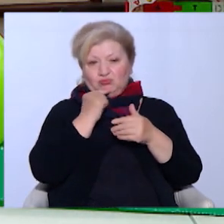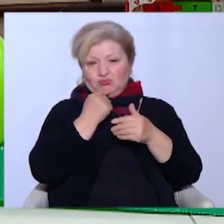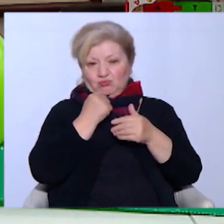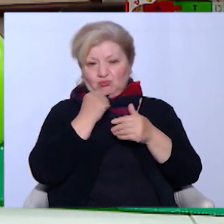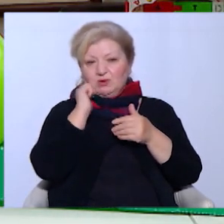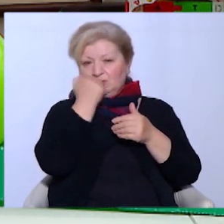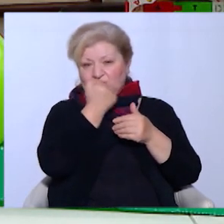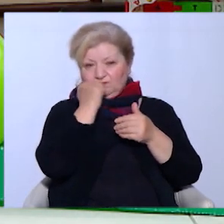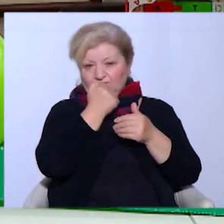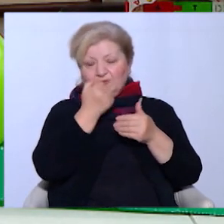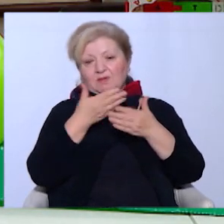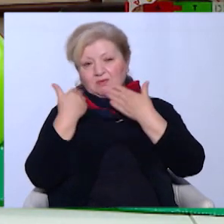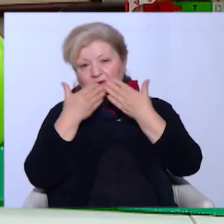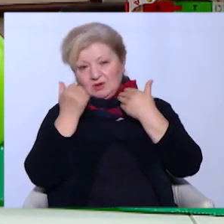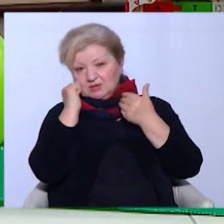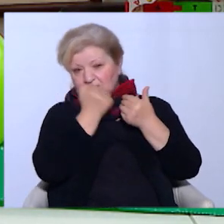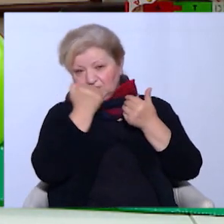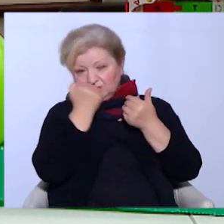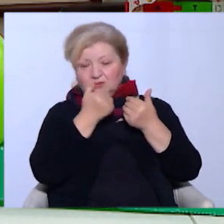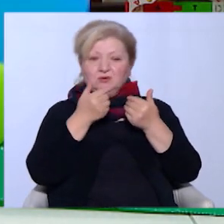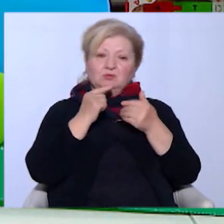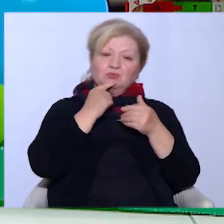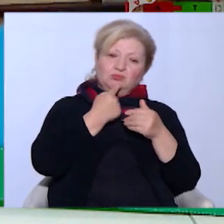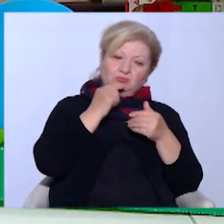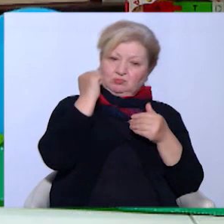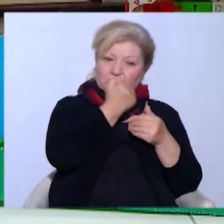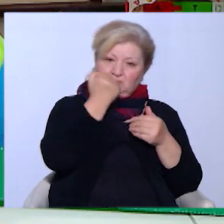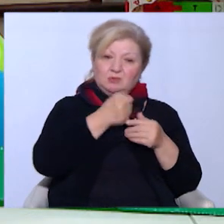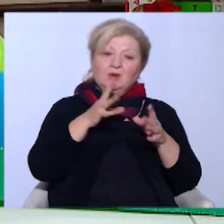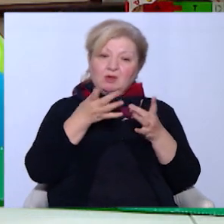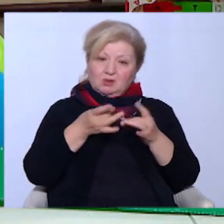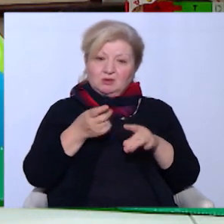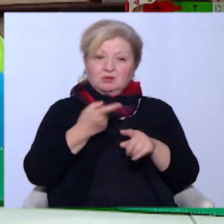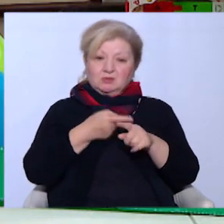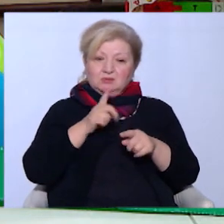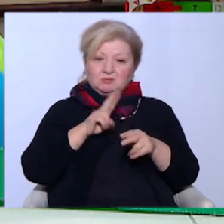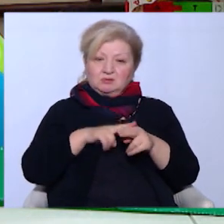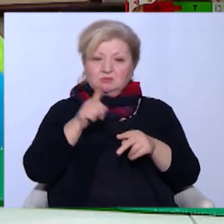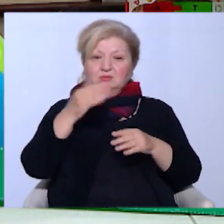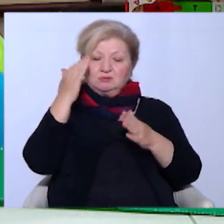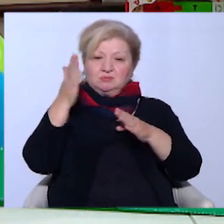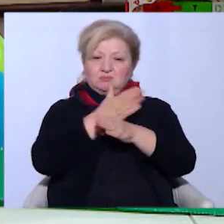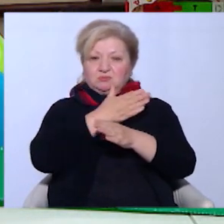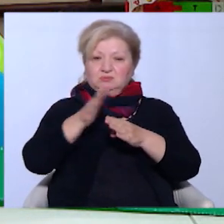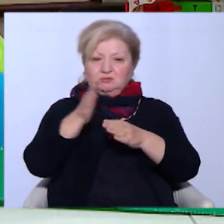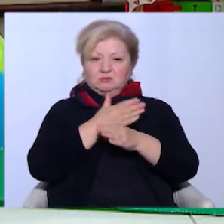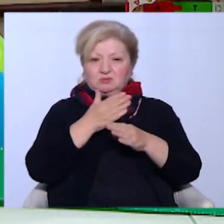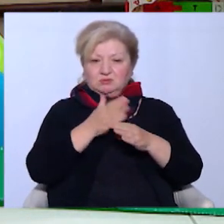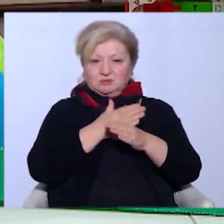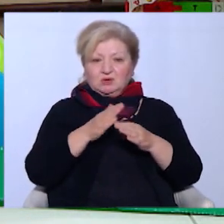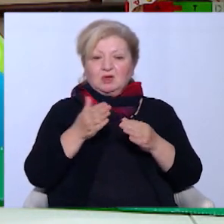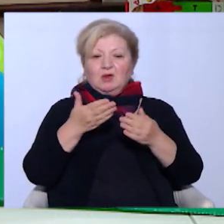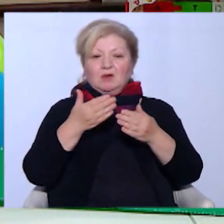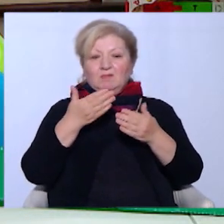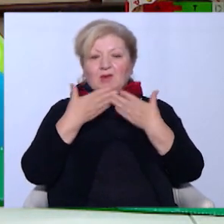შექმნილ ნივთიერებას მარტივი ნივთიერება ეწოდება. ხოლო სხვადასხვა ელემენტებისაგან შექმნილ